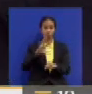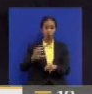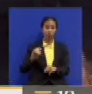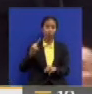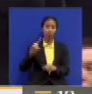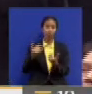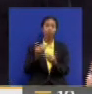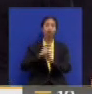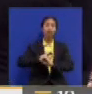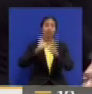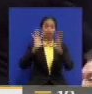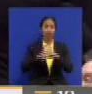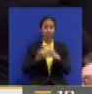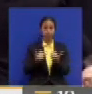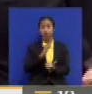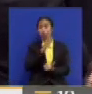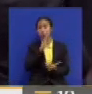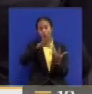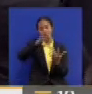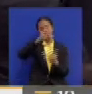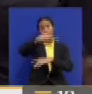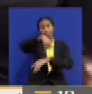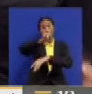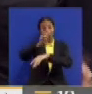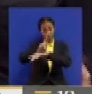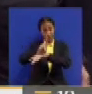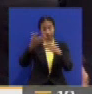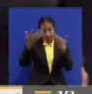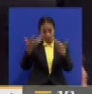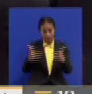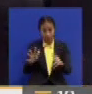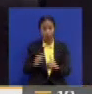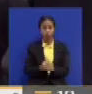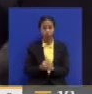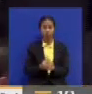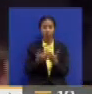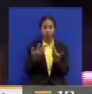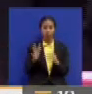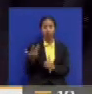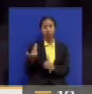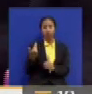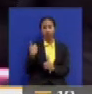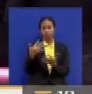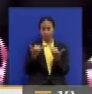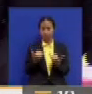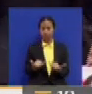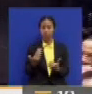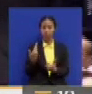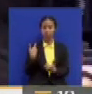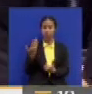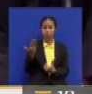จคือว่าในกลุ่มพรรคหามลุงเนี่ยมีพวกที่ทรยศทักษิณมาด้วยความจำ